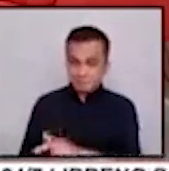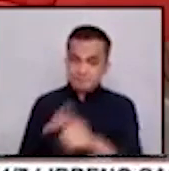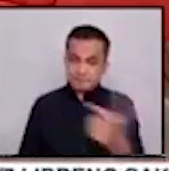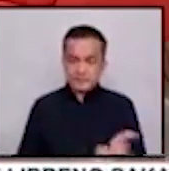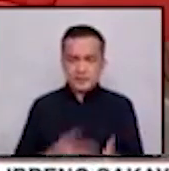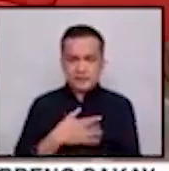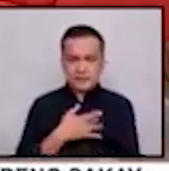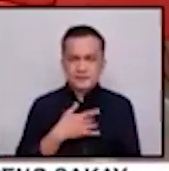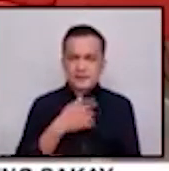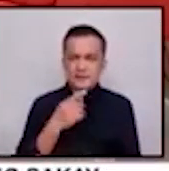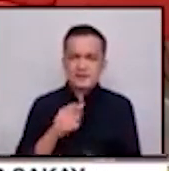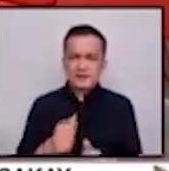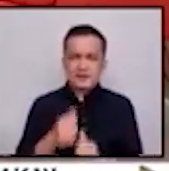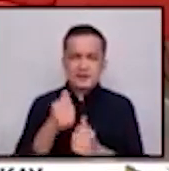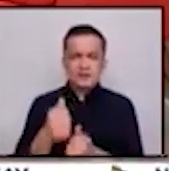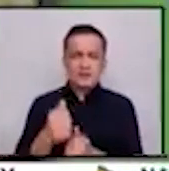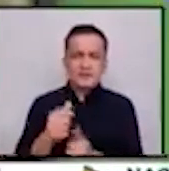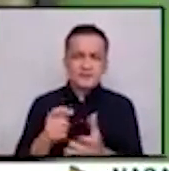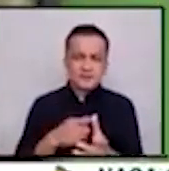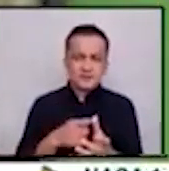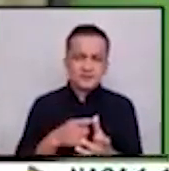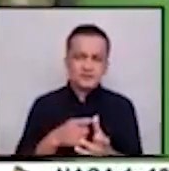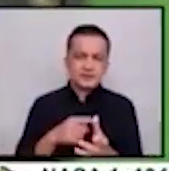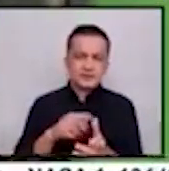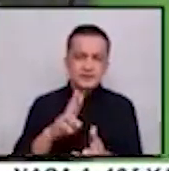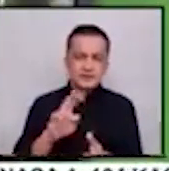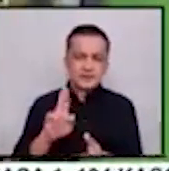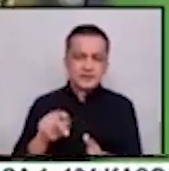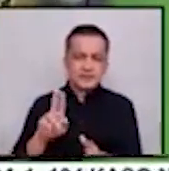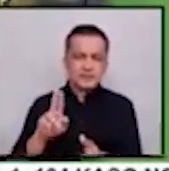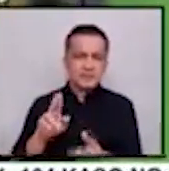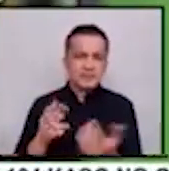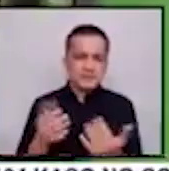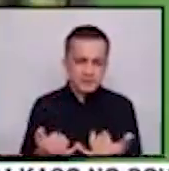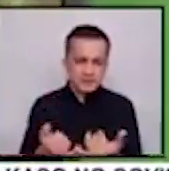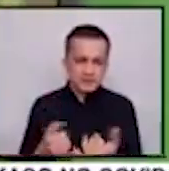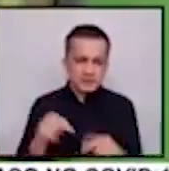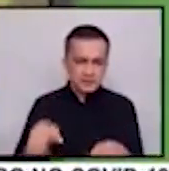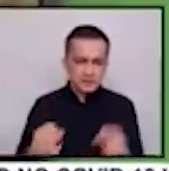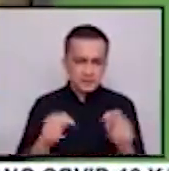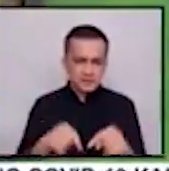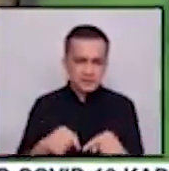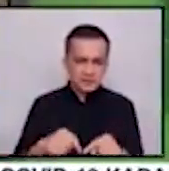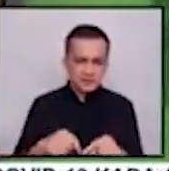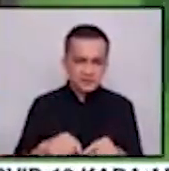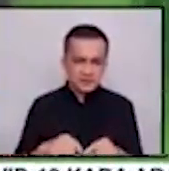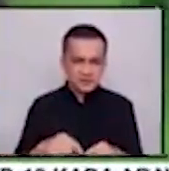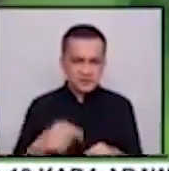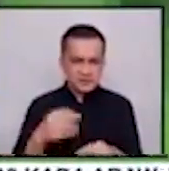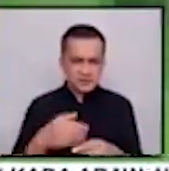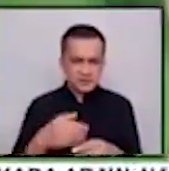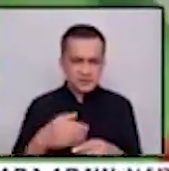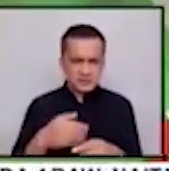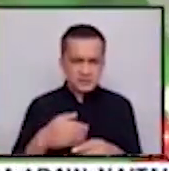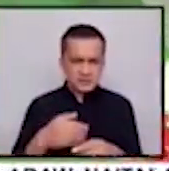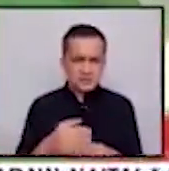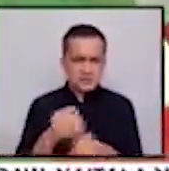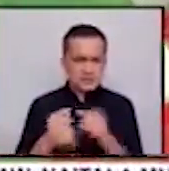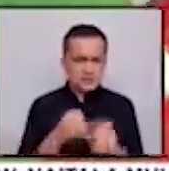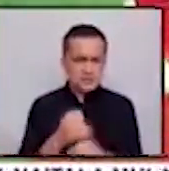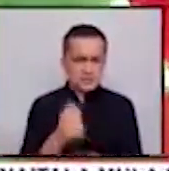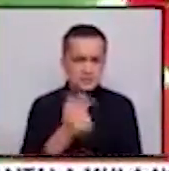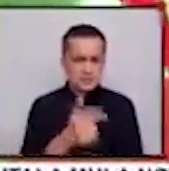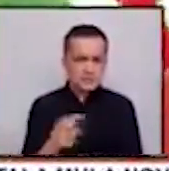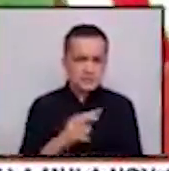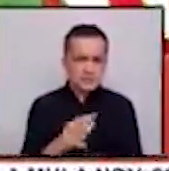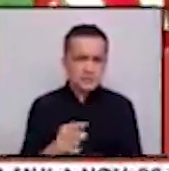up. Of course, ano tayo sa part na parang, okay, andito na ako, I want to be the next Mr. International 2022. But of course, napakalaking bagay na ikaw